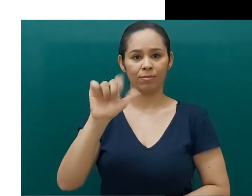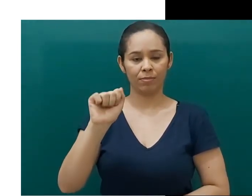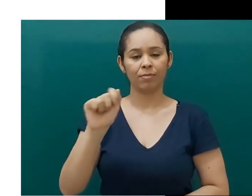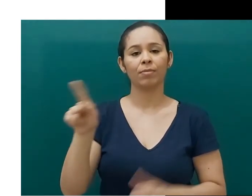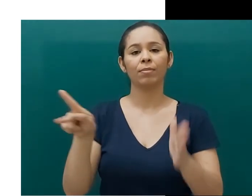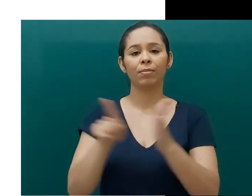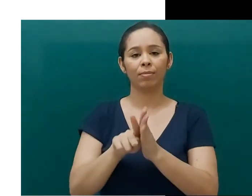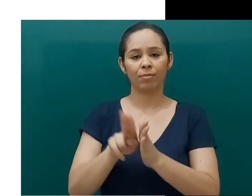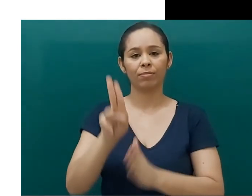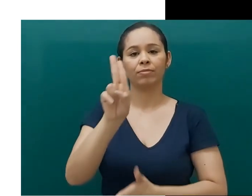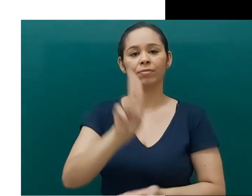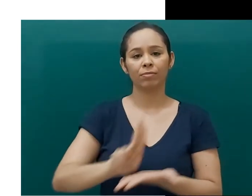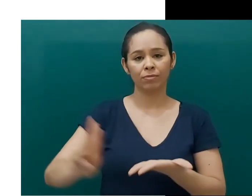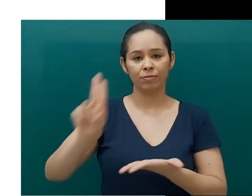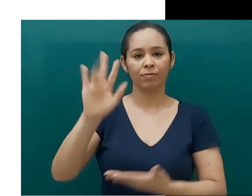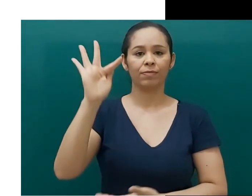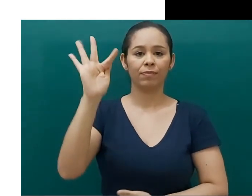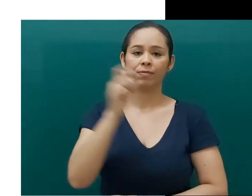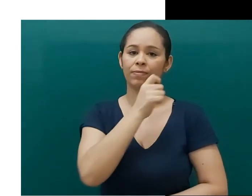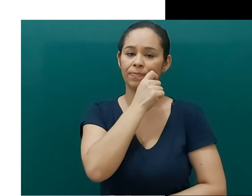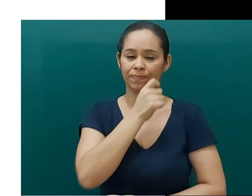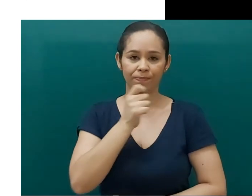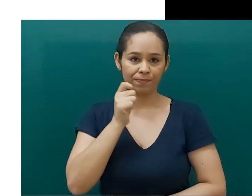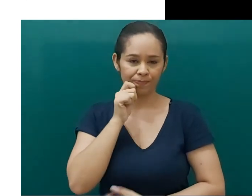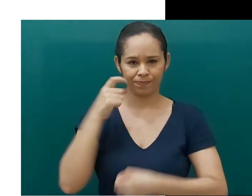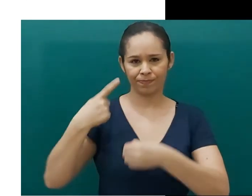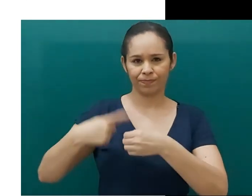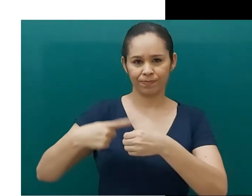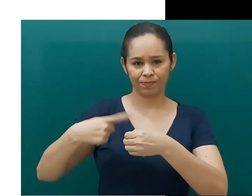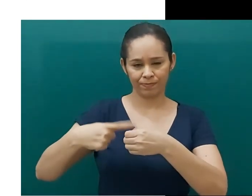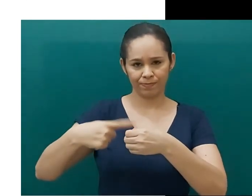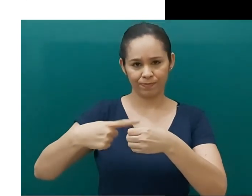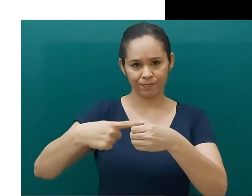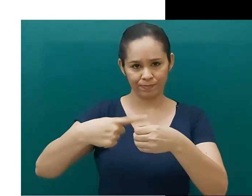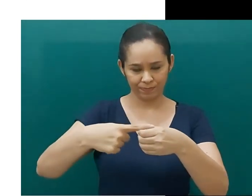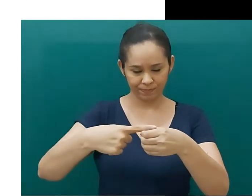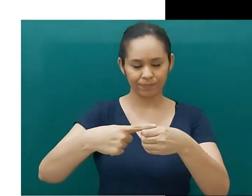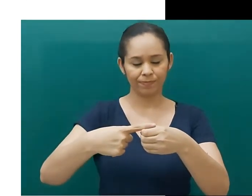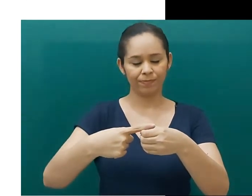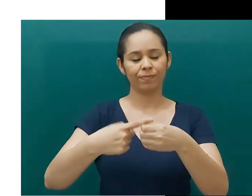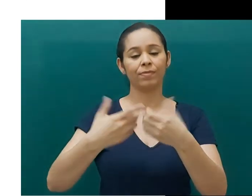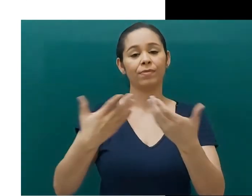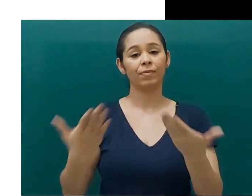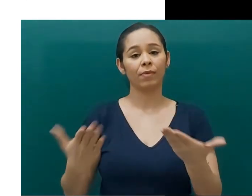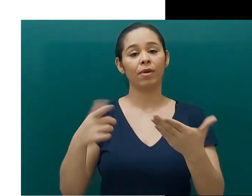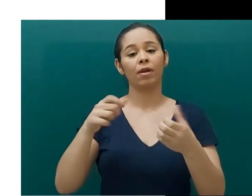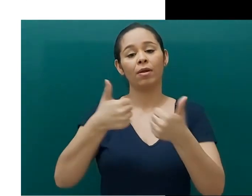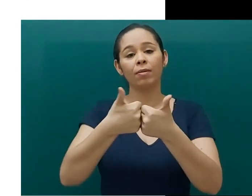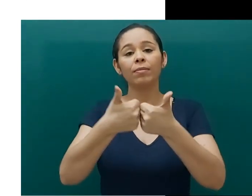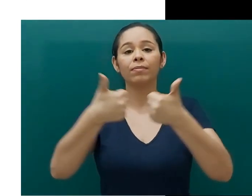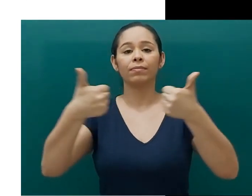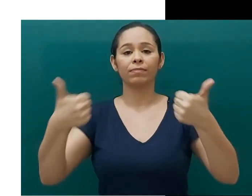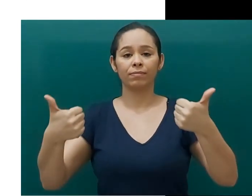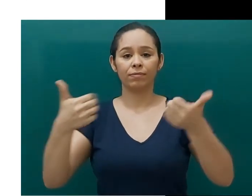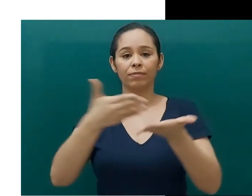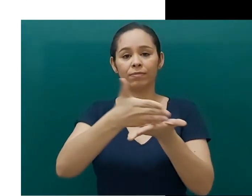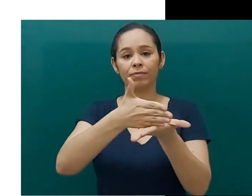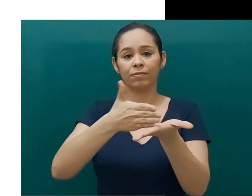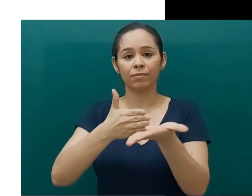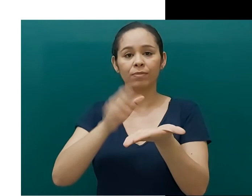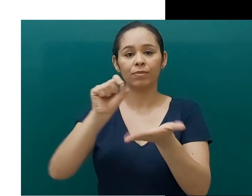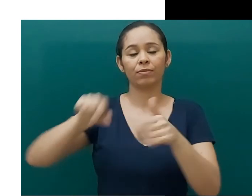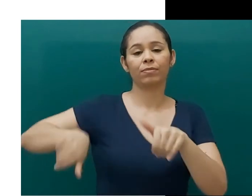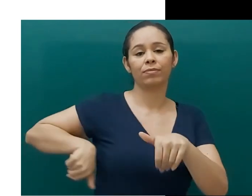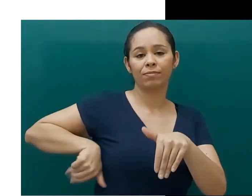da Universidade Federal do Amapá, campus binacional. É um campus que faz fronteira com a